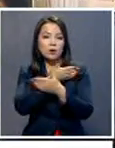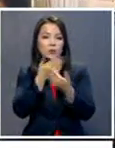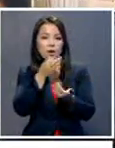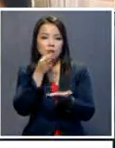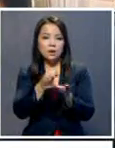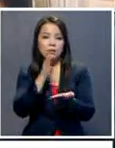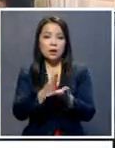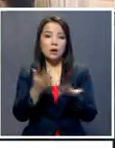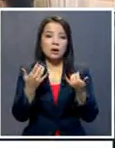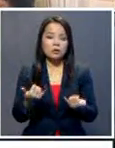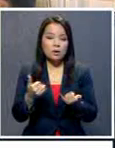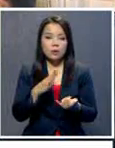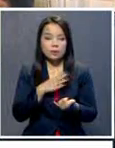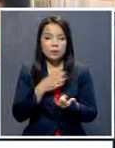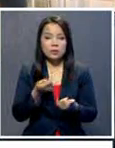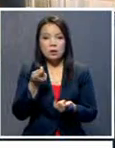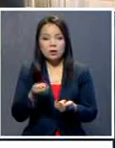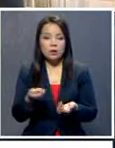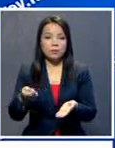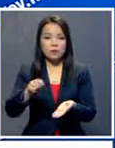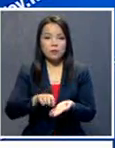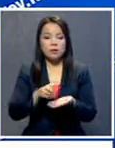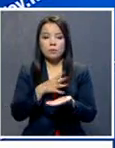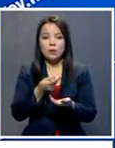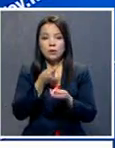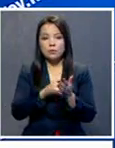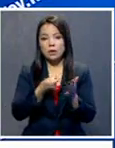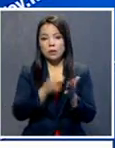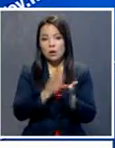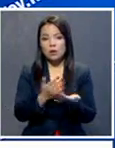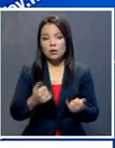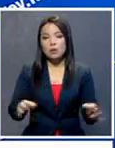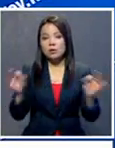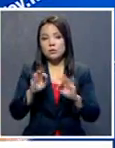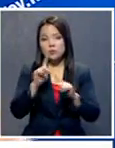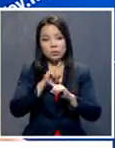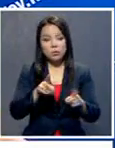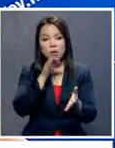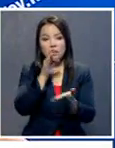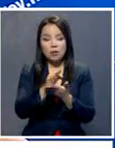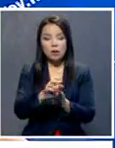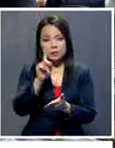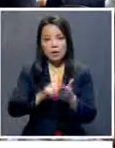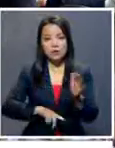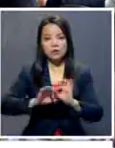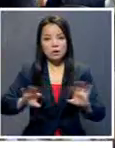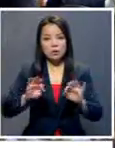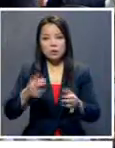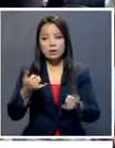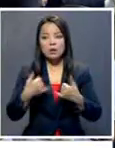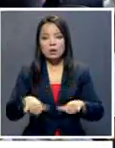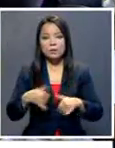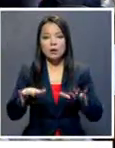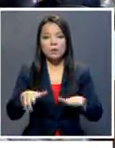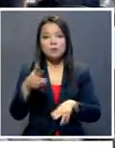етті белгіленген мөлшерден аз салады. Енді мұндай олқылықтар болмайды деп сендірді басқарма басшылығы. Алдағы уақытта бүкіл мектеп асханаларына